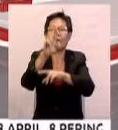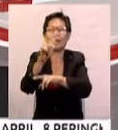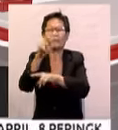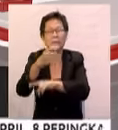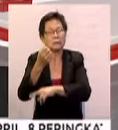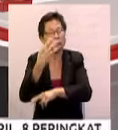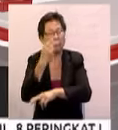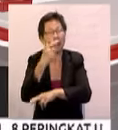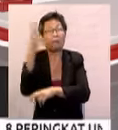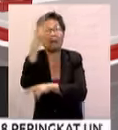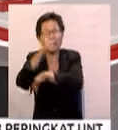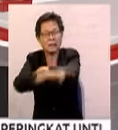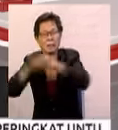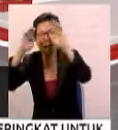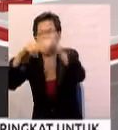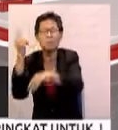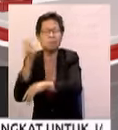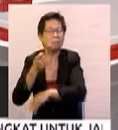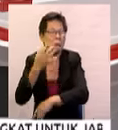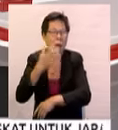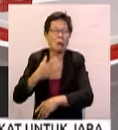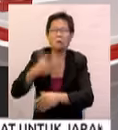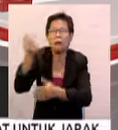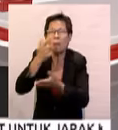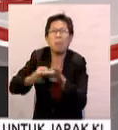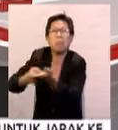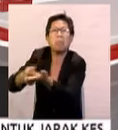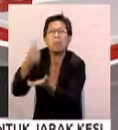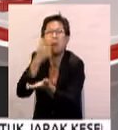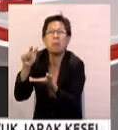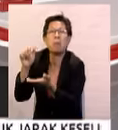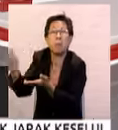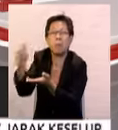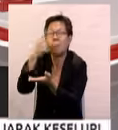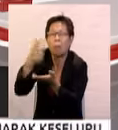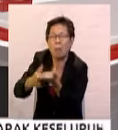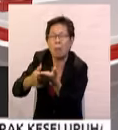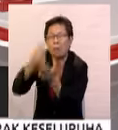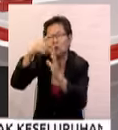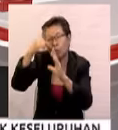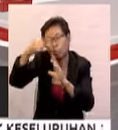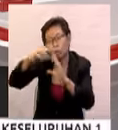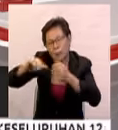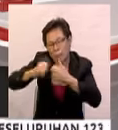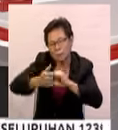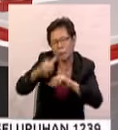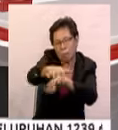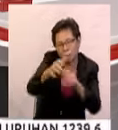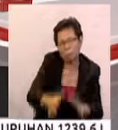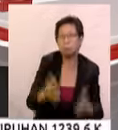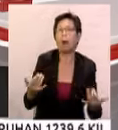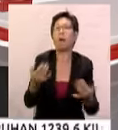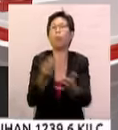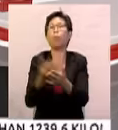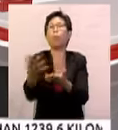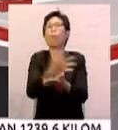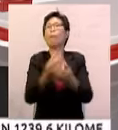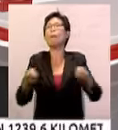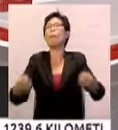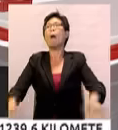dengan keengganan kerajaan negeri untuk mengadakan rundingan bagi membantu menyelesaikan masalah pekebun yang kini kehilangan sumber